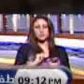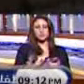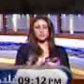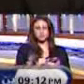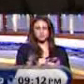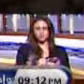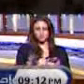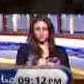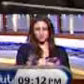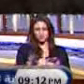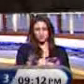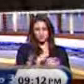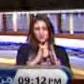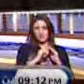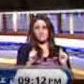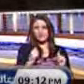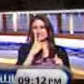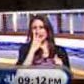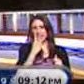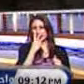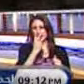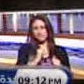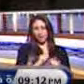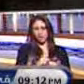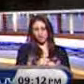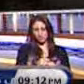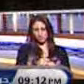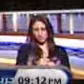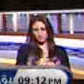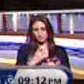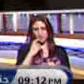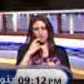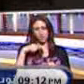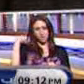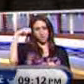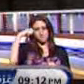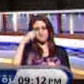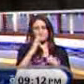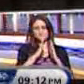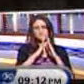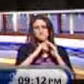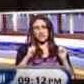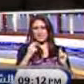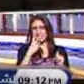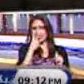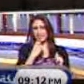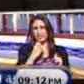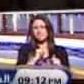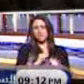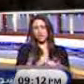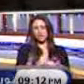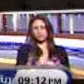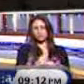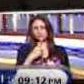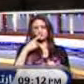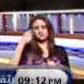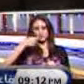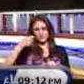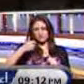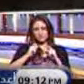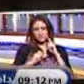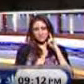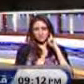على التليفون السيد اللواء عبد الخالق عزوز رئيس حي مصر القديمه. سياده اللواء مساء الخير يا فندم. مساء الخير يا دكتور عمرو. اهلا بيك. ازيك؟ الله